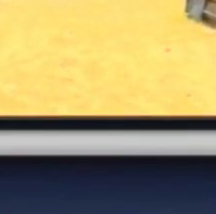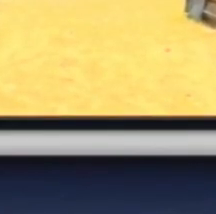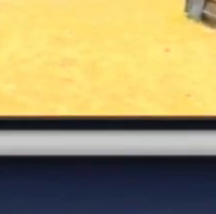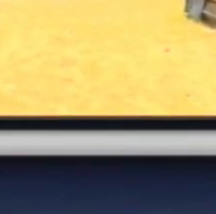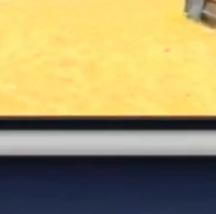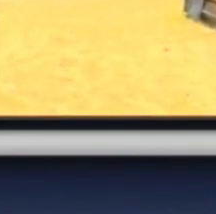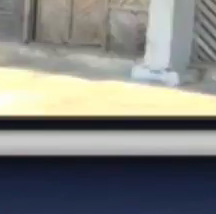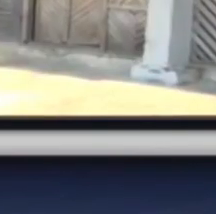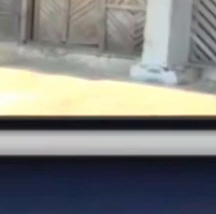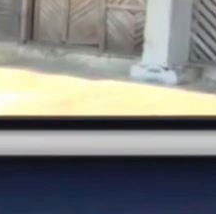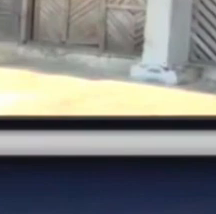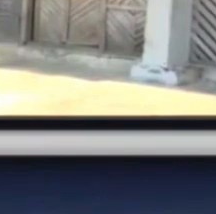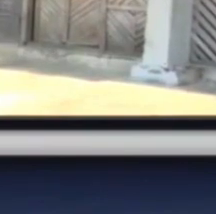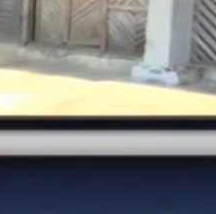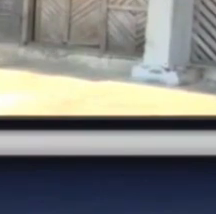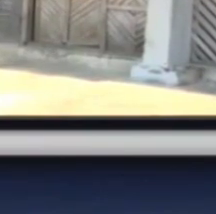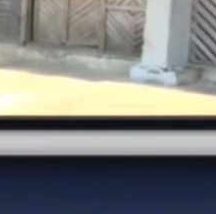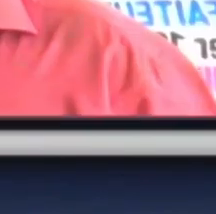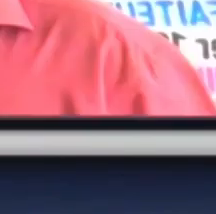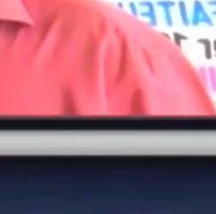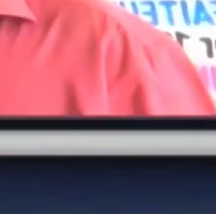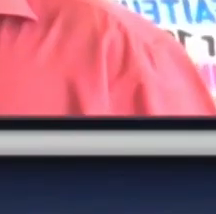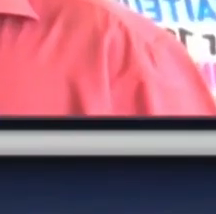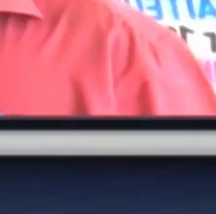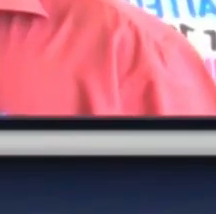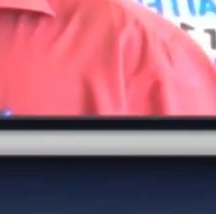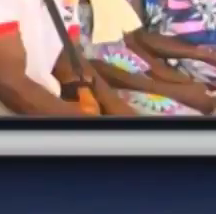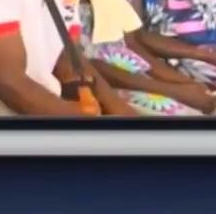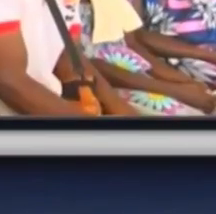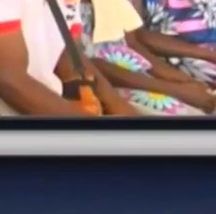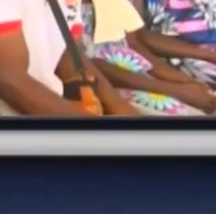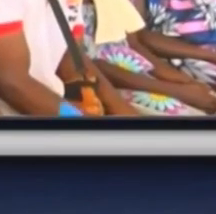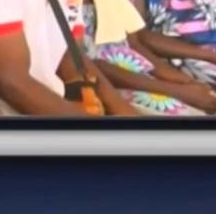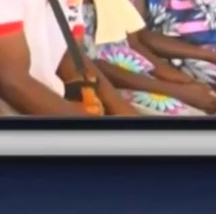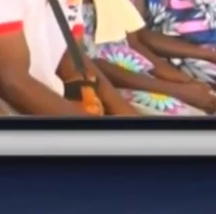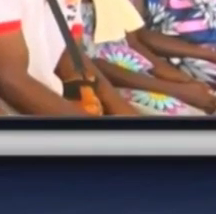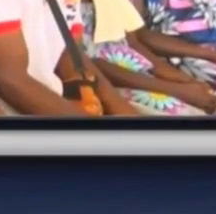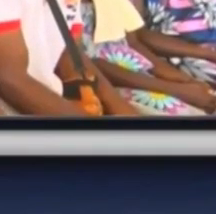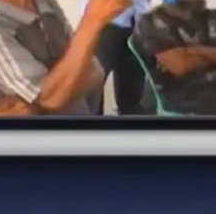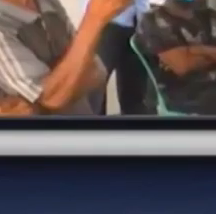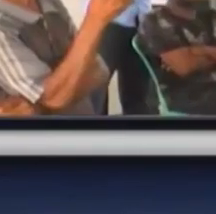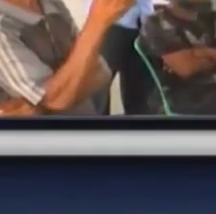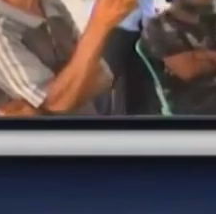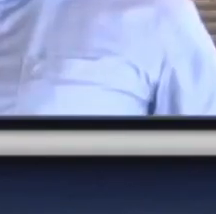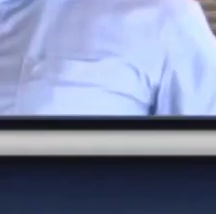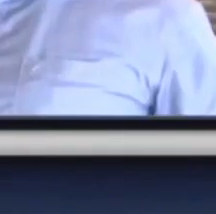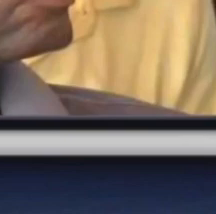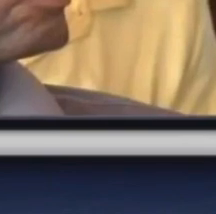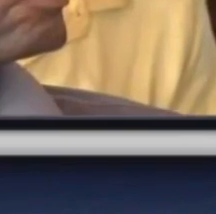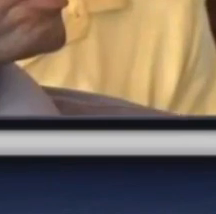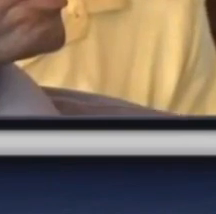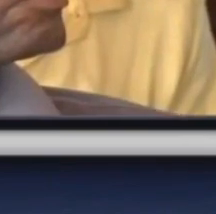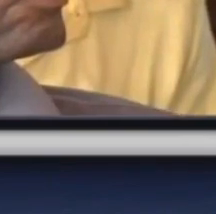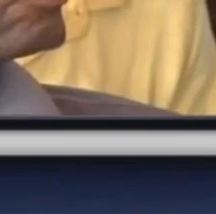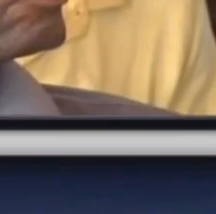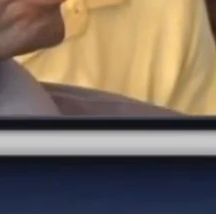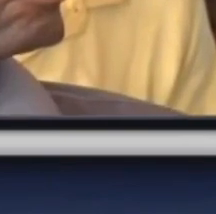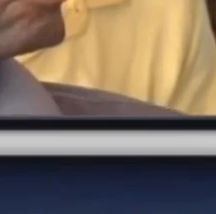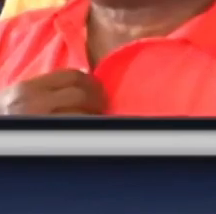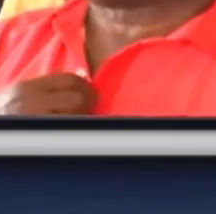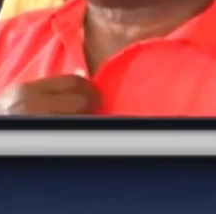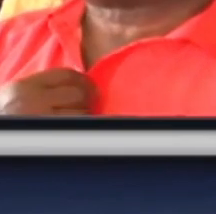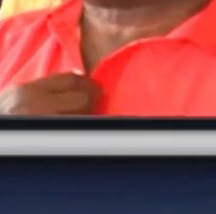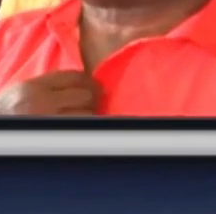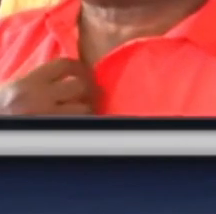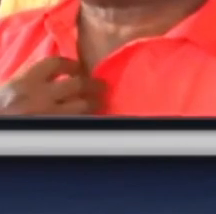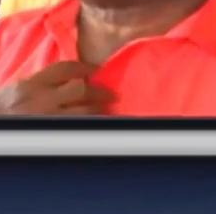de libérer les maisons d'État congolais qu'ils occupent depuis 40 ans pour non-paiement de loyer. Le président de la Ligue de locataires appelle le